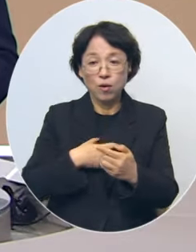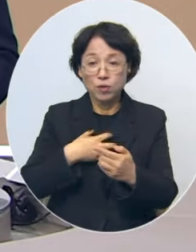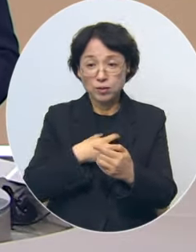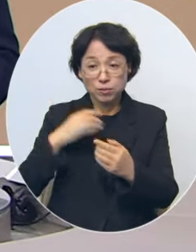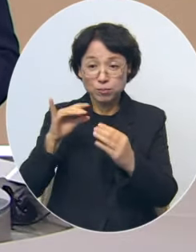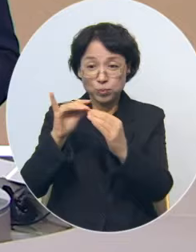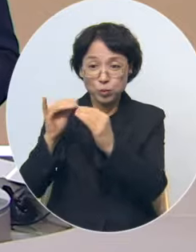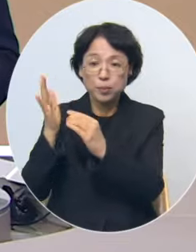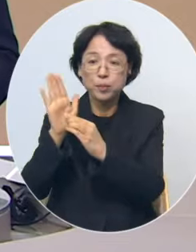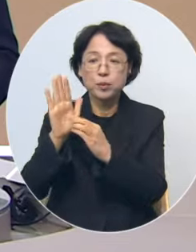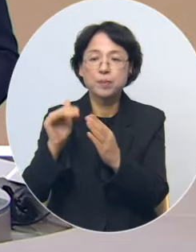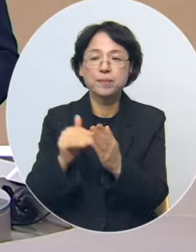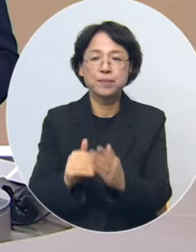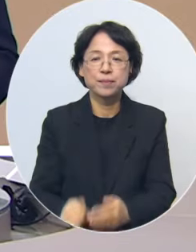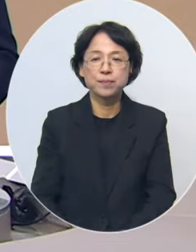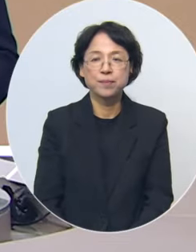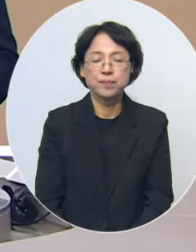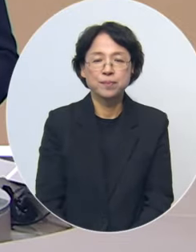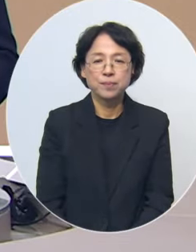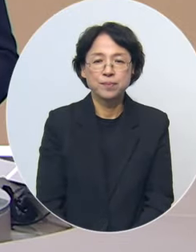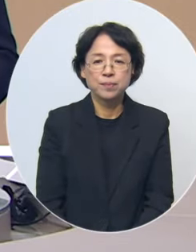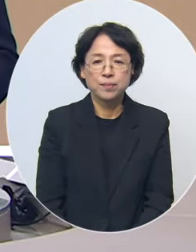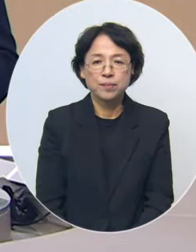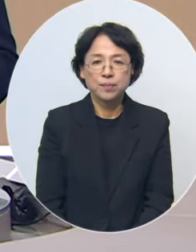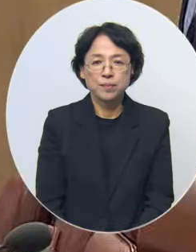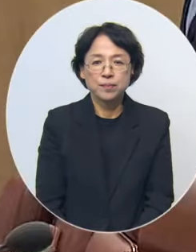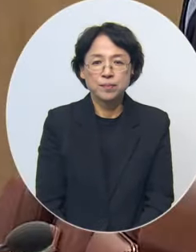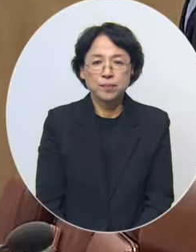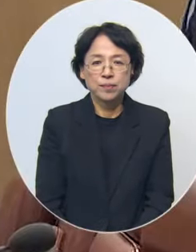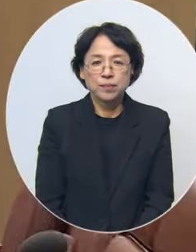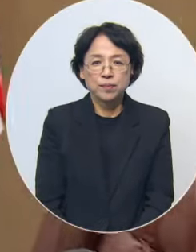표했습니다. 최영은 기자입니다.